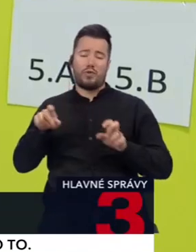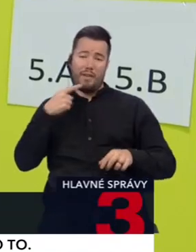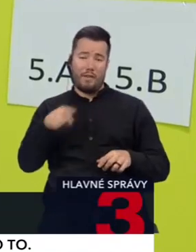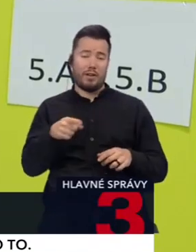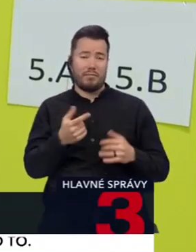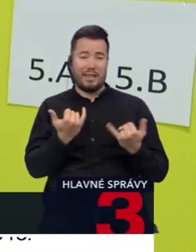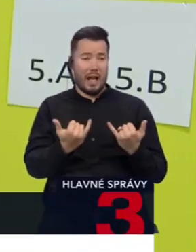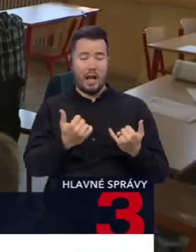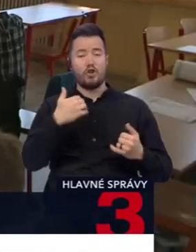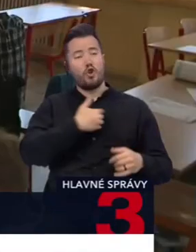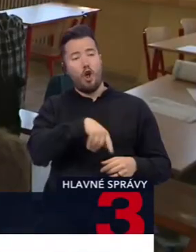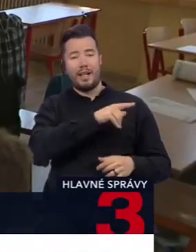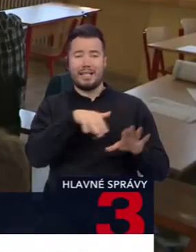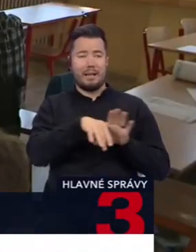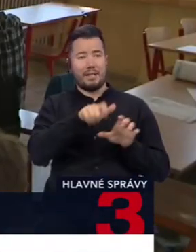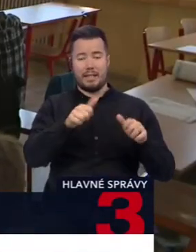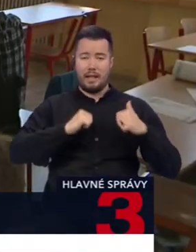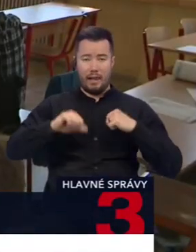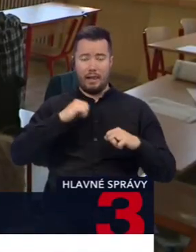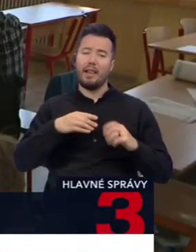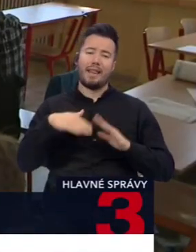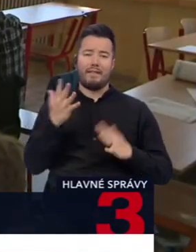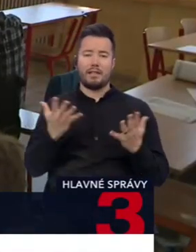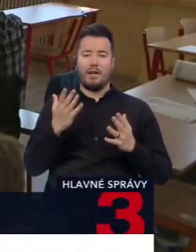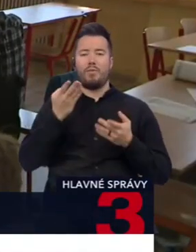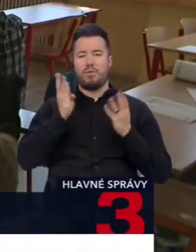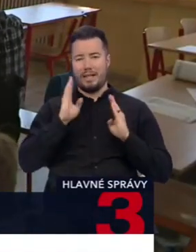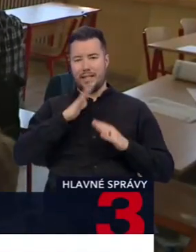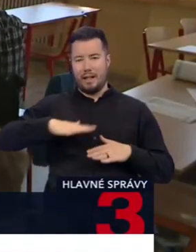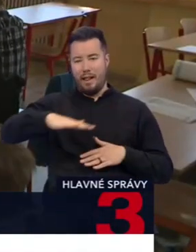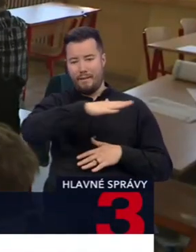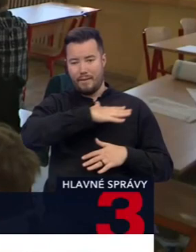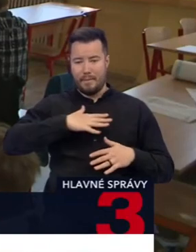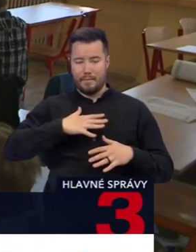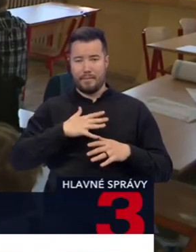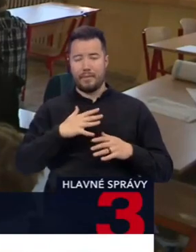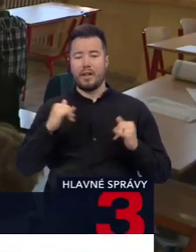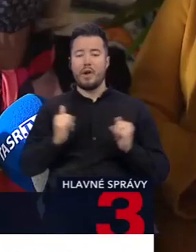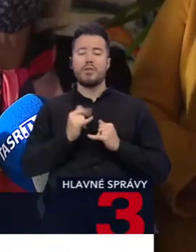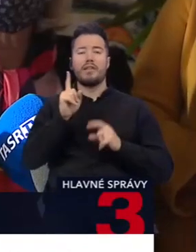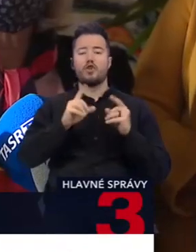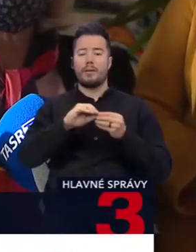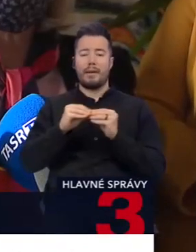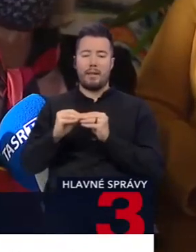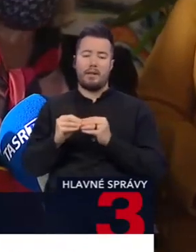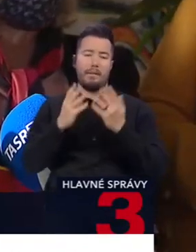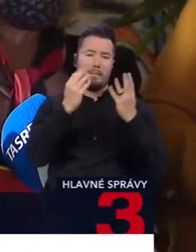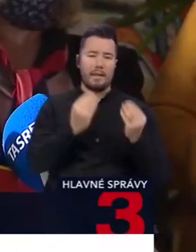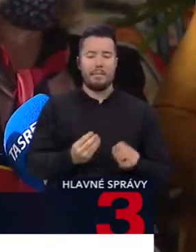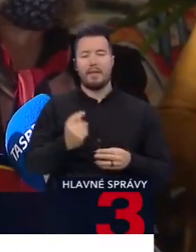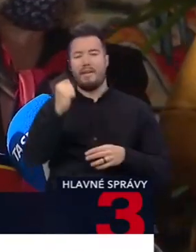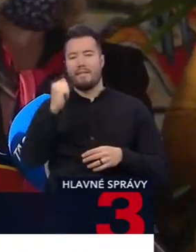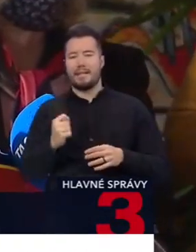nedostatkom zamestnancov. Najviac chýbajú pedagógovia v Bratislave. Naozaj chýbajú učitelia v niektorých predmetoch, matematika, fyzika,